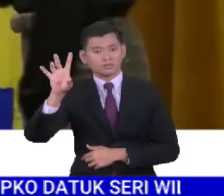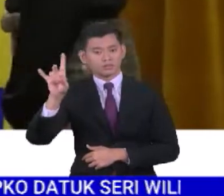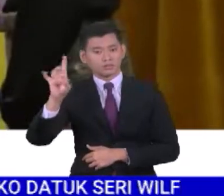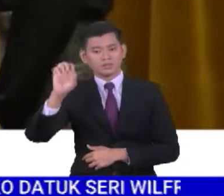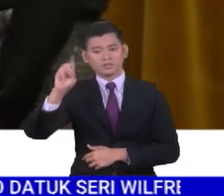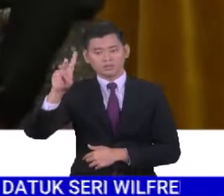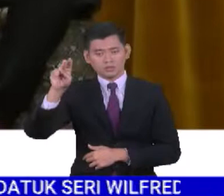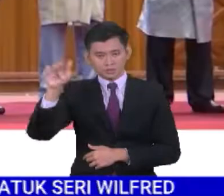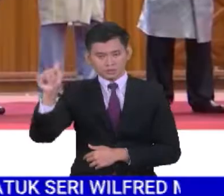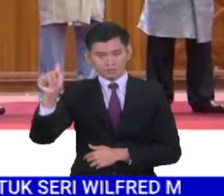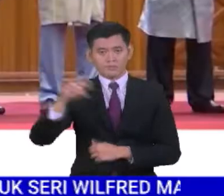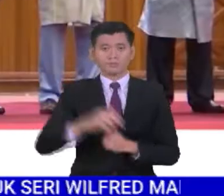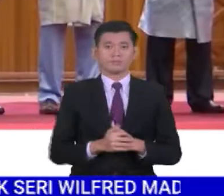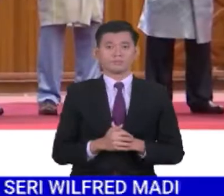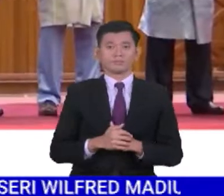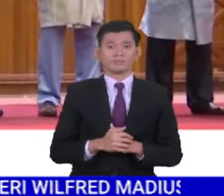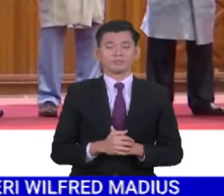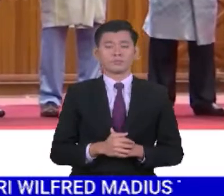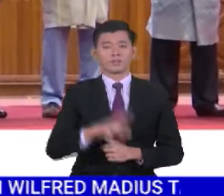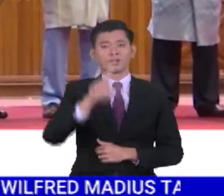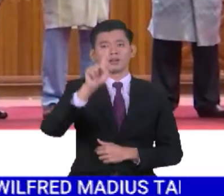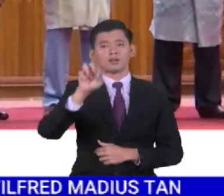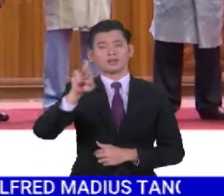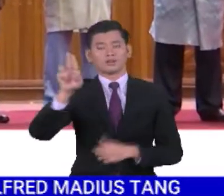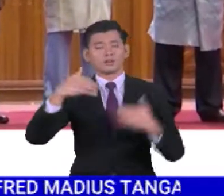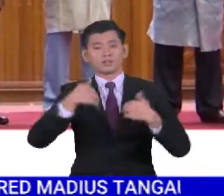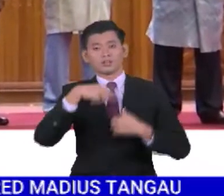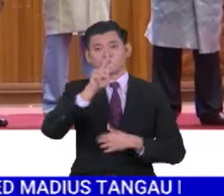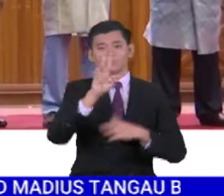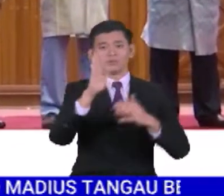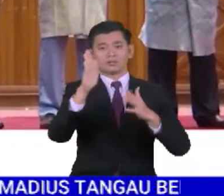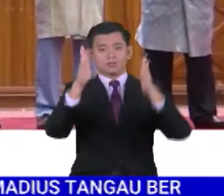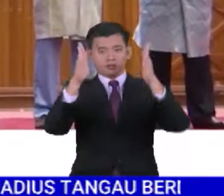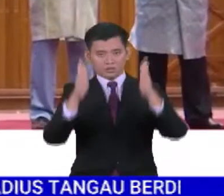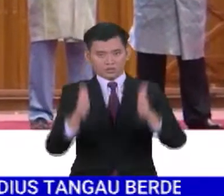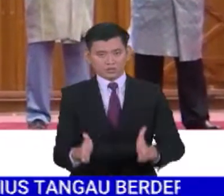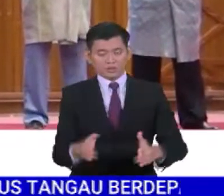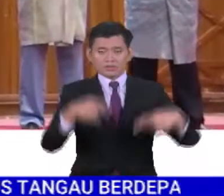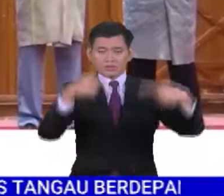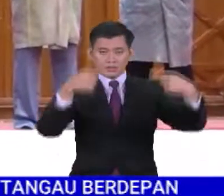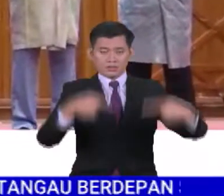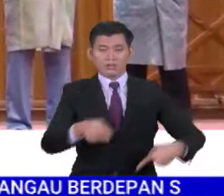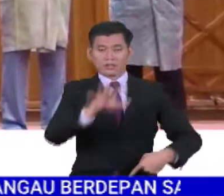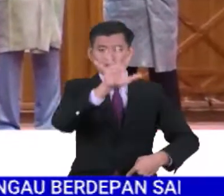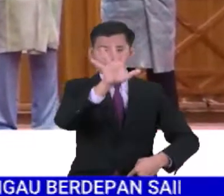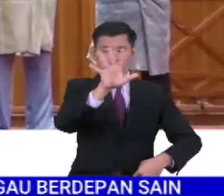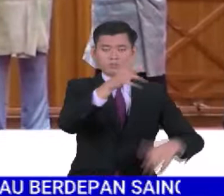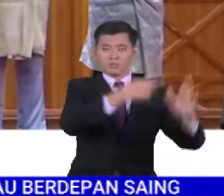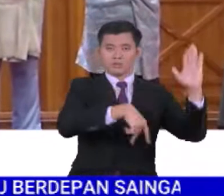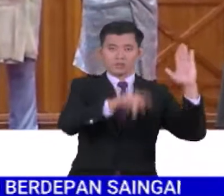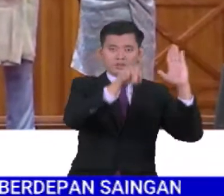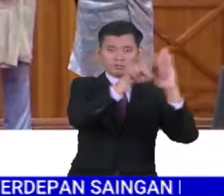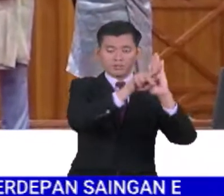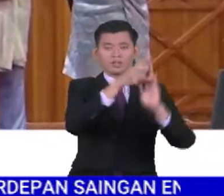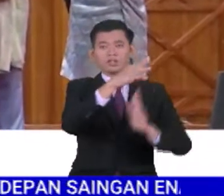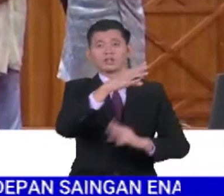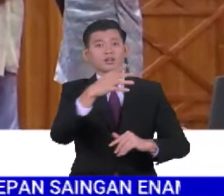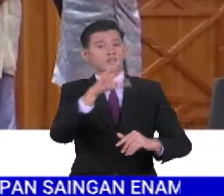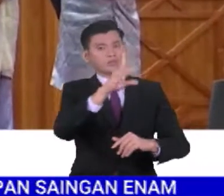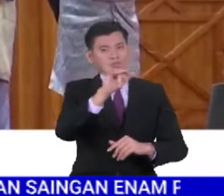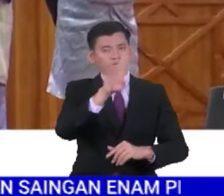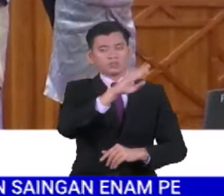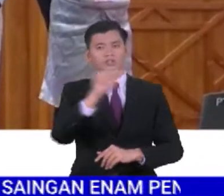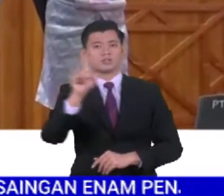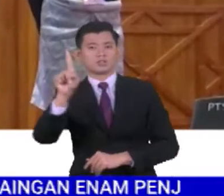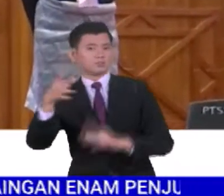Sanah. Selain itu, di Parlimen Arau seramai 25 orang calon bertanding di 5 kerusi DUN dan 1 kerusi Parlimen.